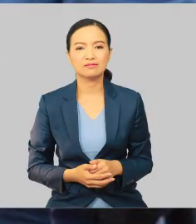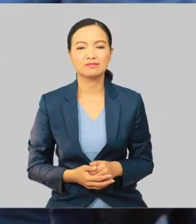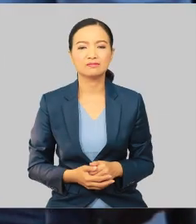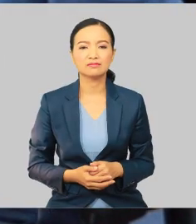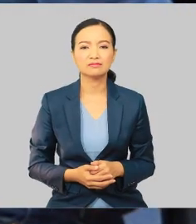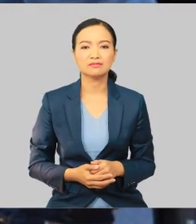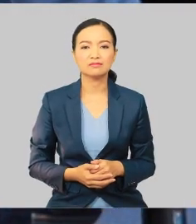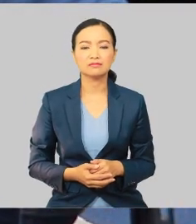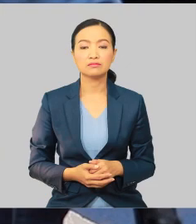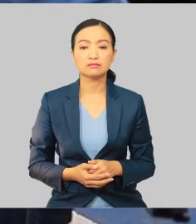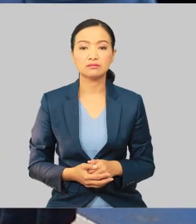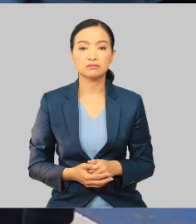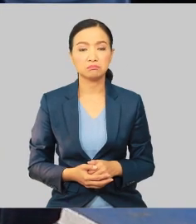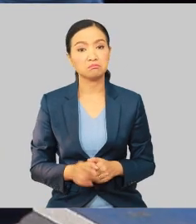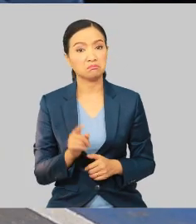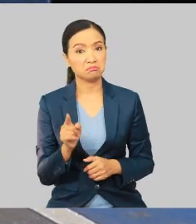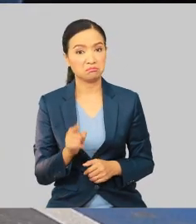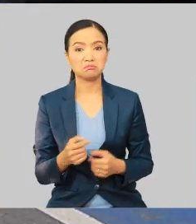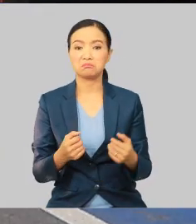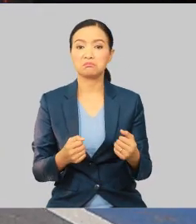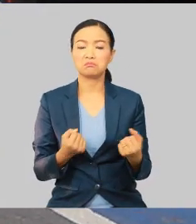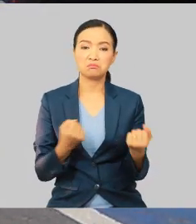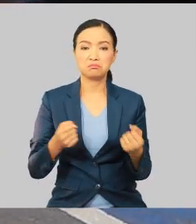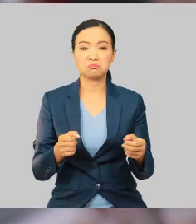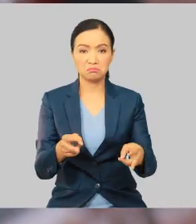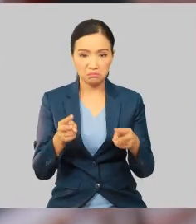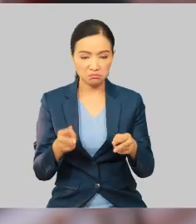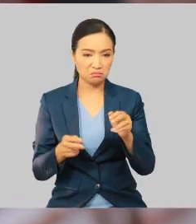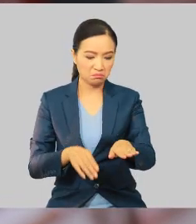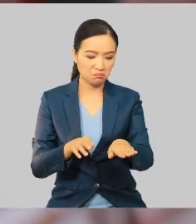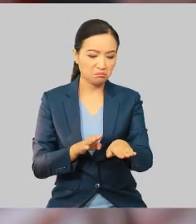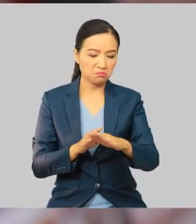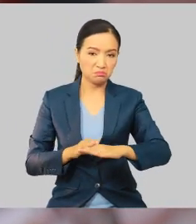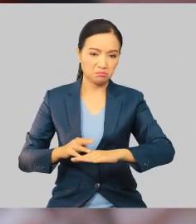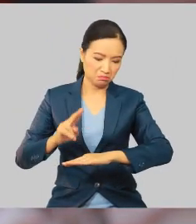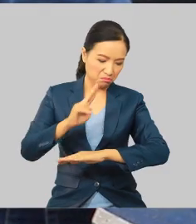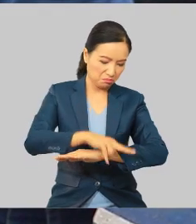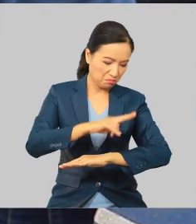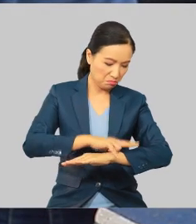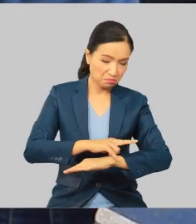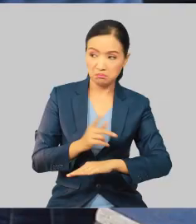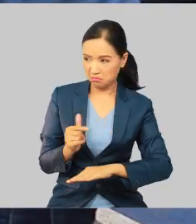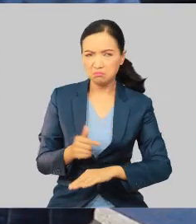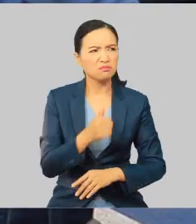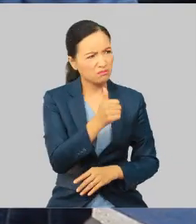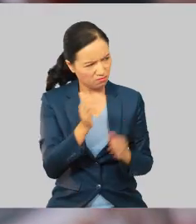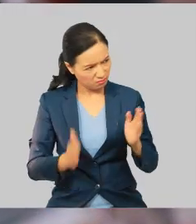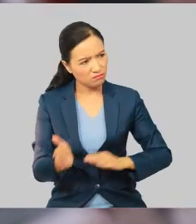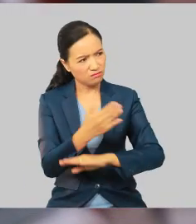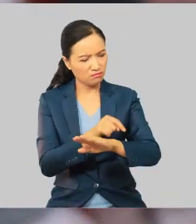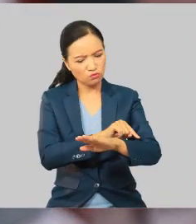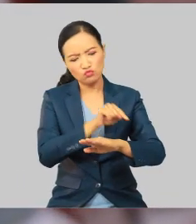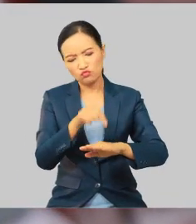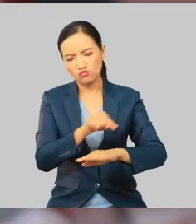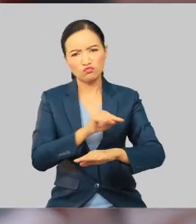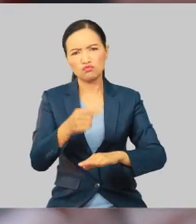ครับ แล้วถ้าเกิดว่ามันมีแบบนี้เนี่ยมันมีรถแบบนี้เนี่ยทุกคันเลยเนี่ยพ่อคิดว่ามันจะ มันก็ดีคนพิการ